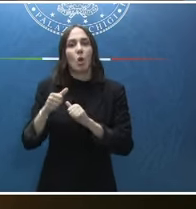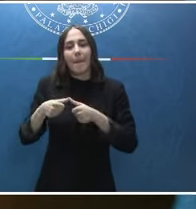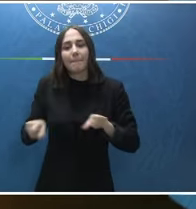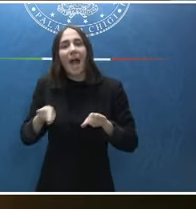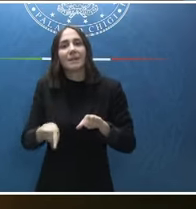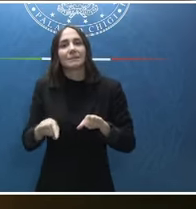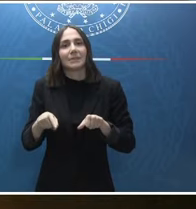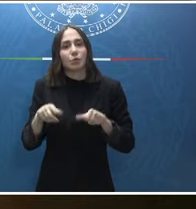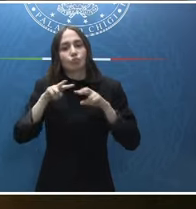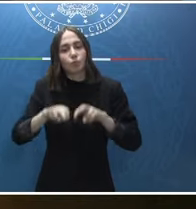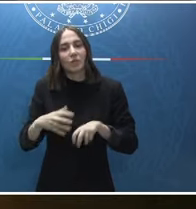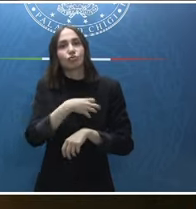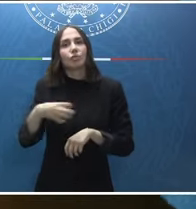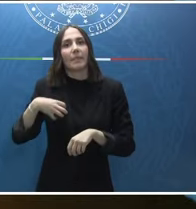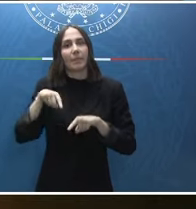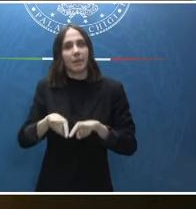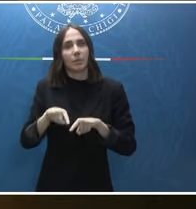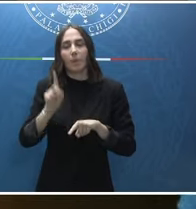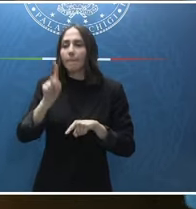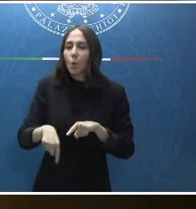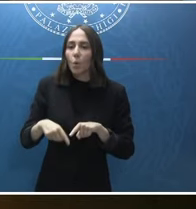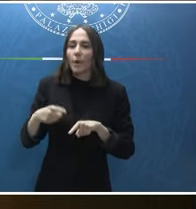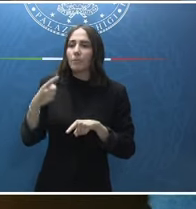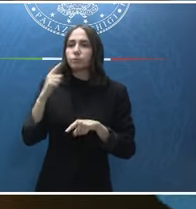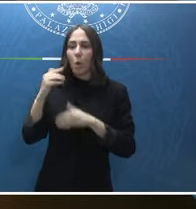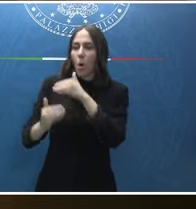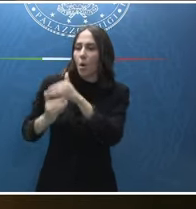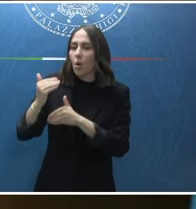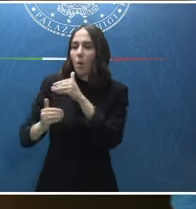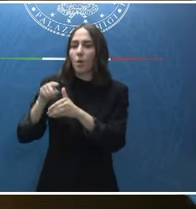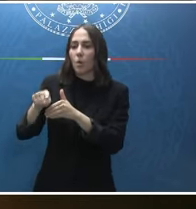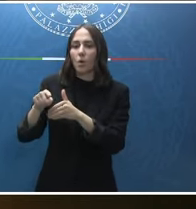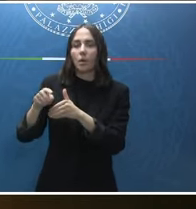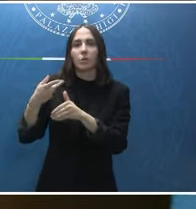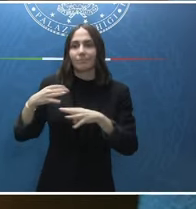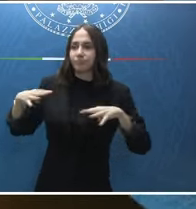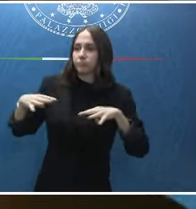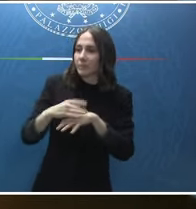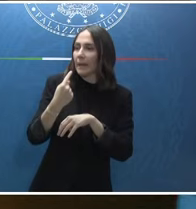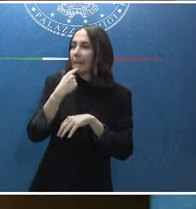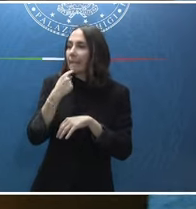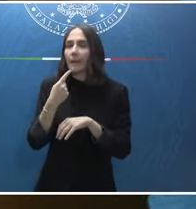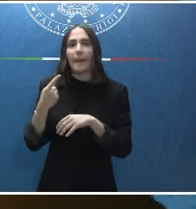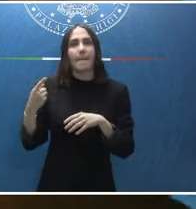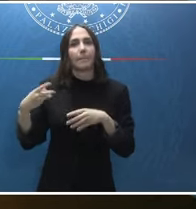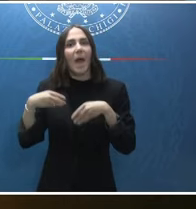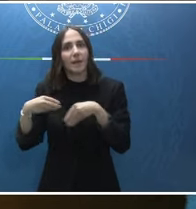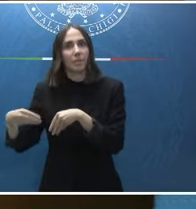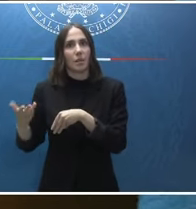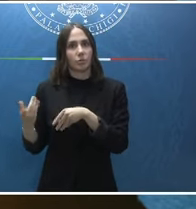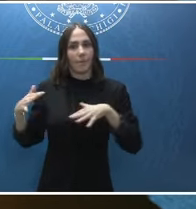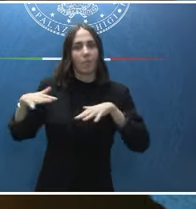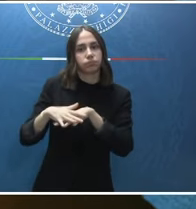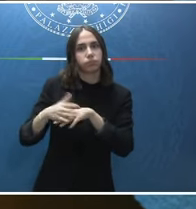ed informare inoltre sulle buone prassi, andando a sostenere la cooperazione tra i vari soggetti partecipanti. È per questo